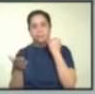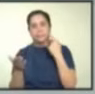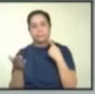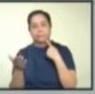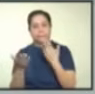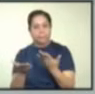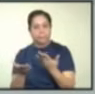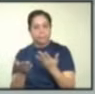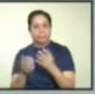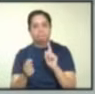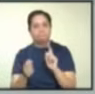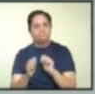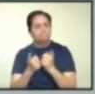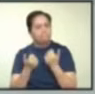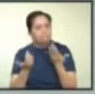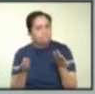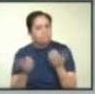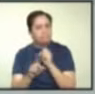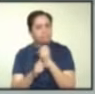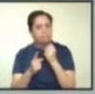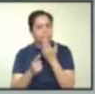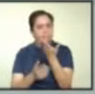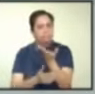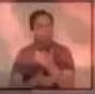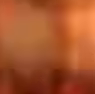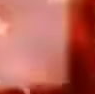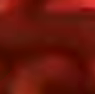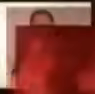Punsalam. Justin, kamusta yung seguridad dyan?